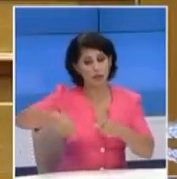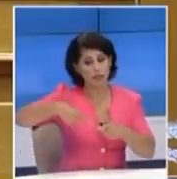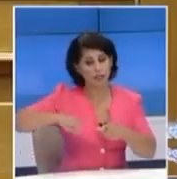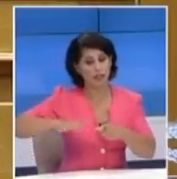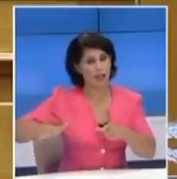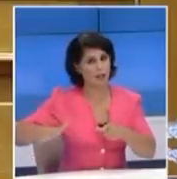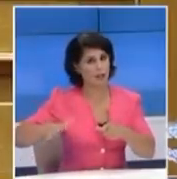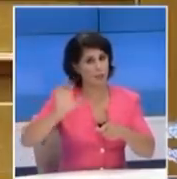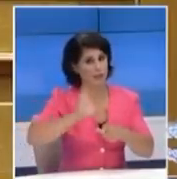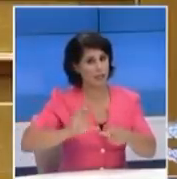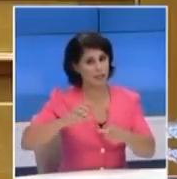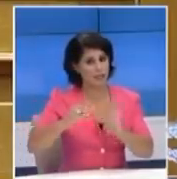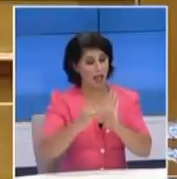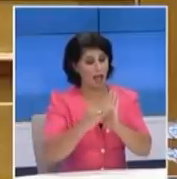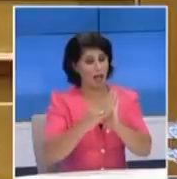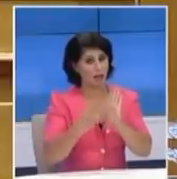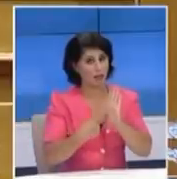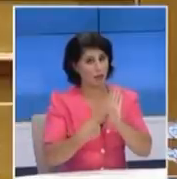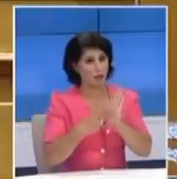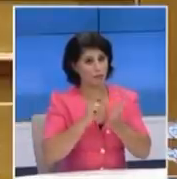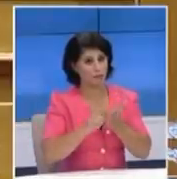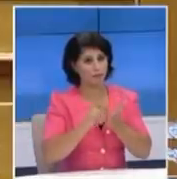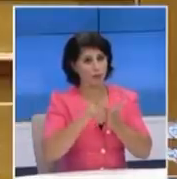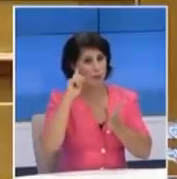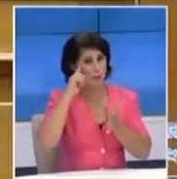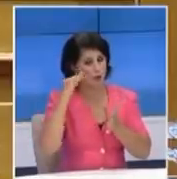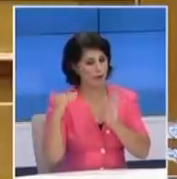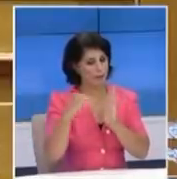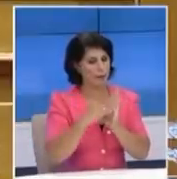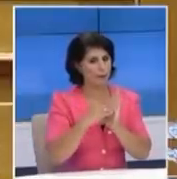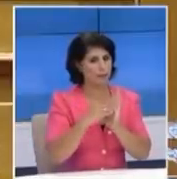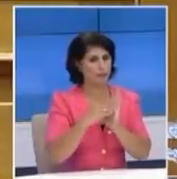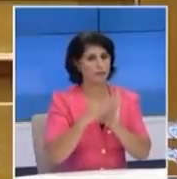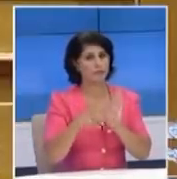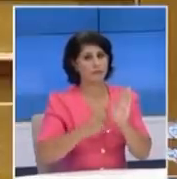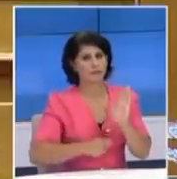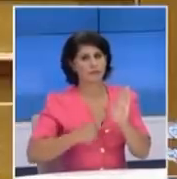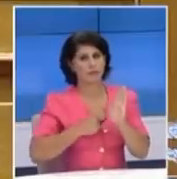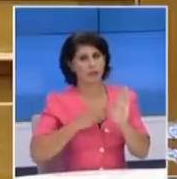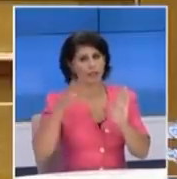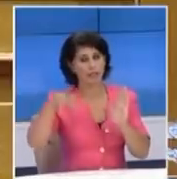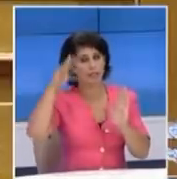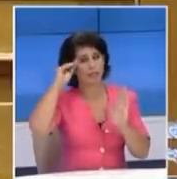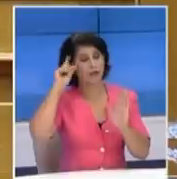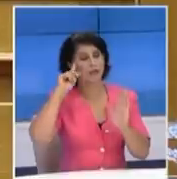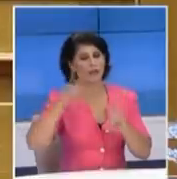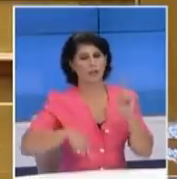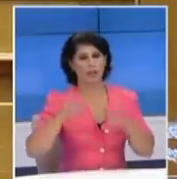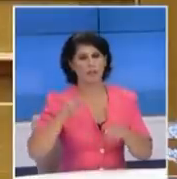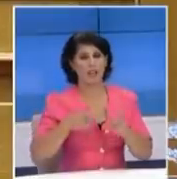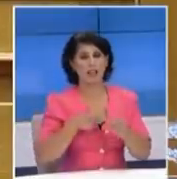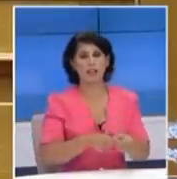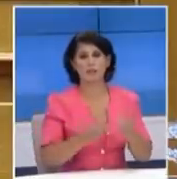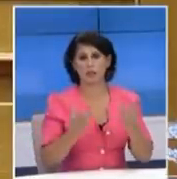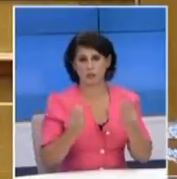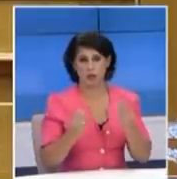ξαναλέω, ψάξτε το. Το άρθρο μέσα είναι καταγεγραμμένο πονηρά, αλλά δυστυχώς δεν το αντιλαμβάνονται κάποιοι. Έχουν γίνει